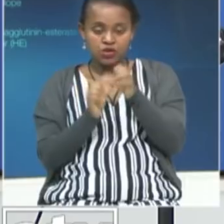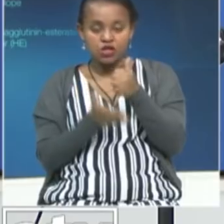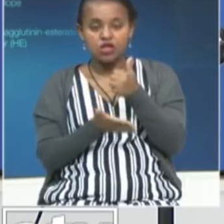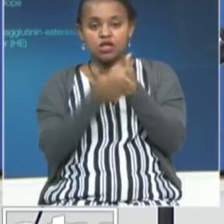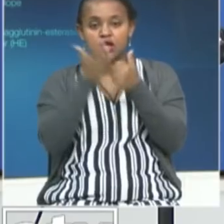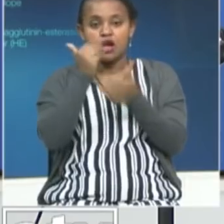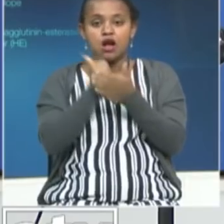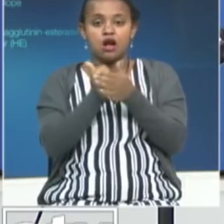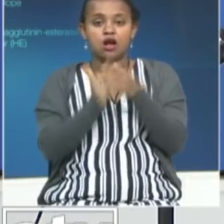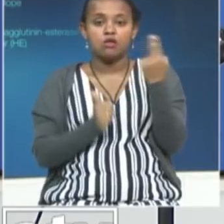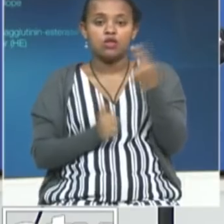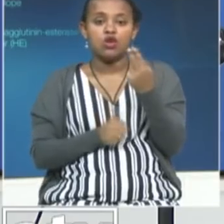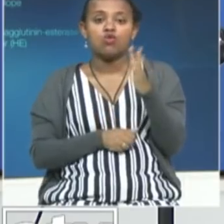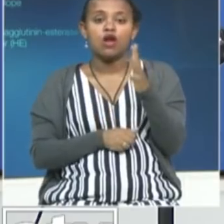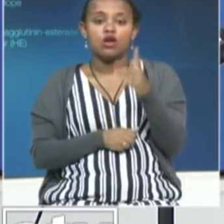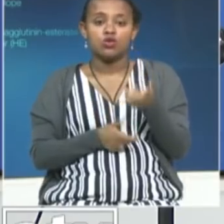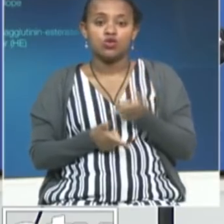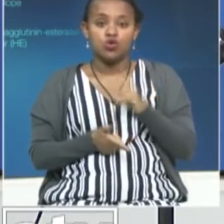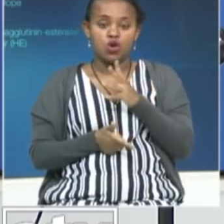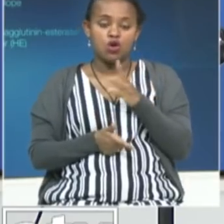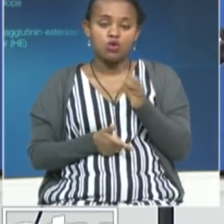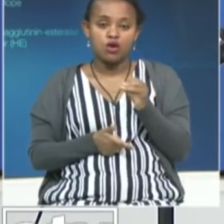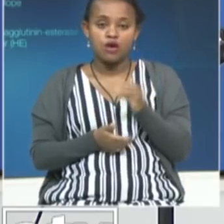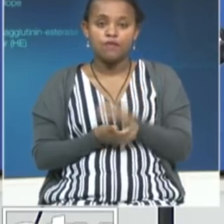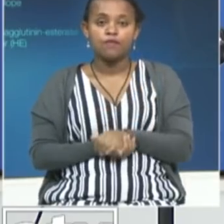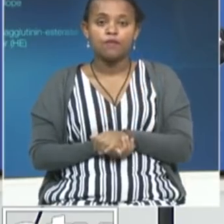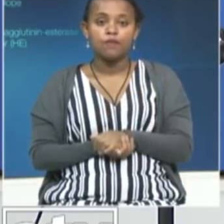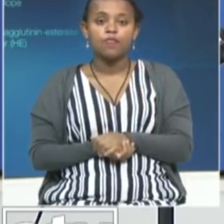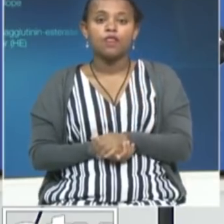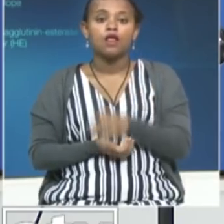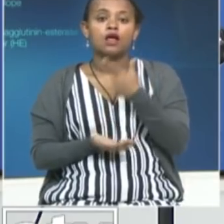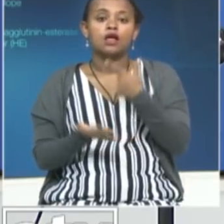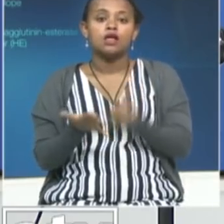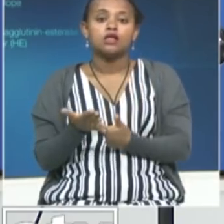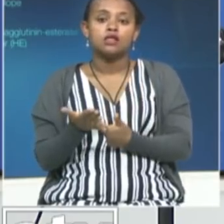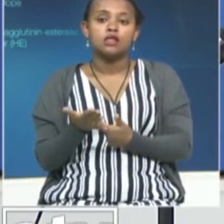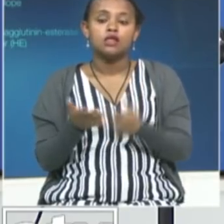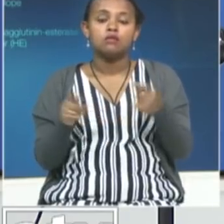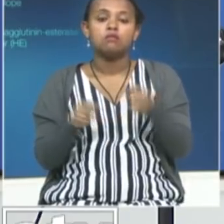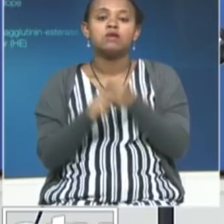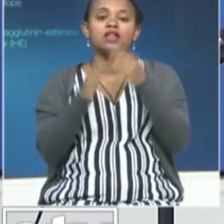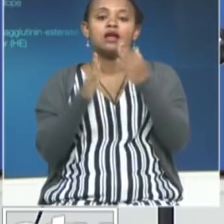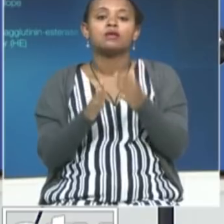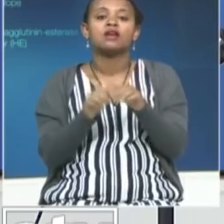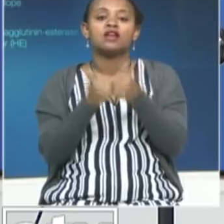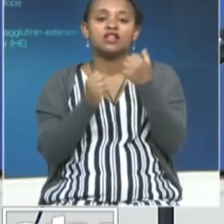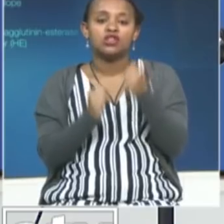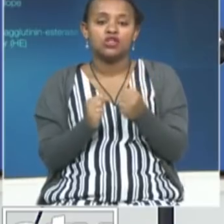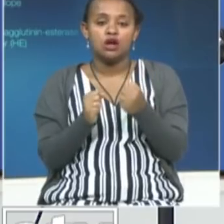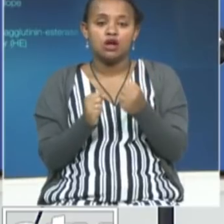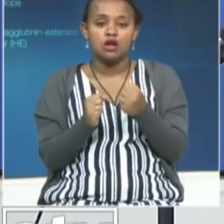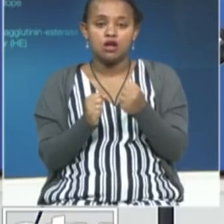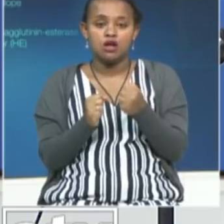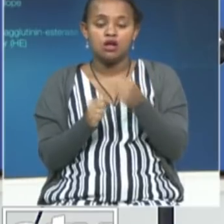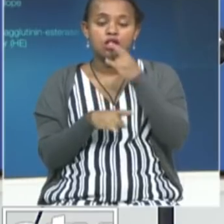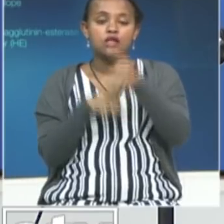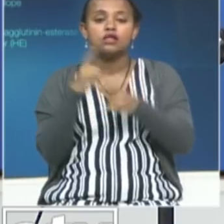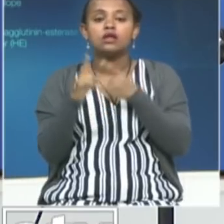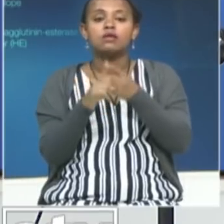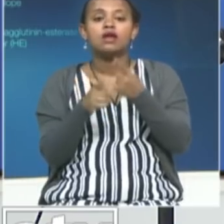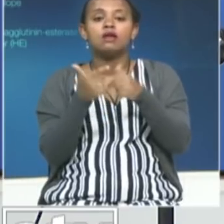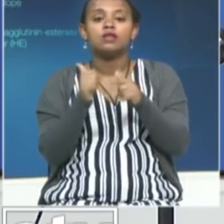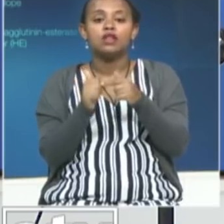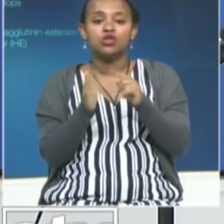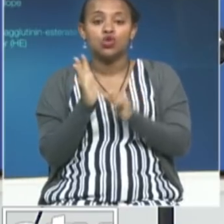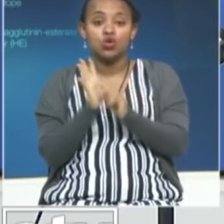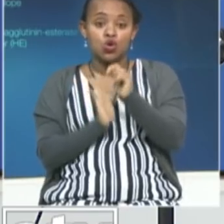እንድንረዳዳ የሚጠቅሙን አይነቶች ይኖራሉና እነዚህን እንዴት መተግበር ይቻላል? በተለይ ዘመን ያመጣቸውን